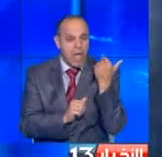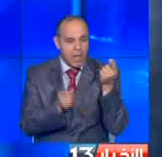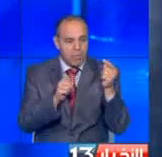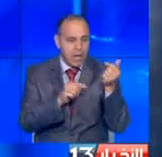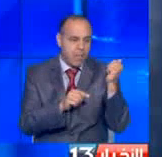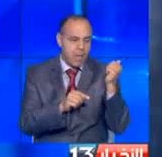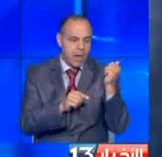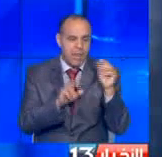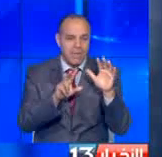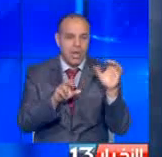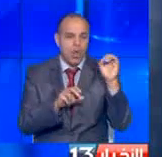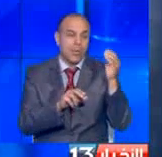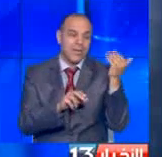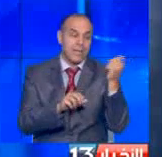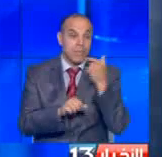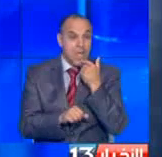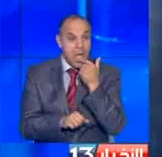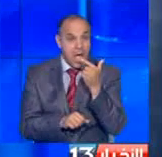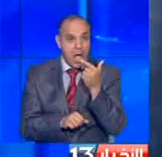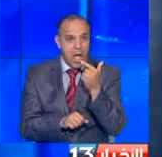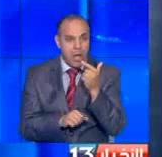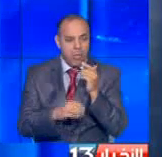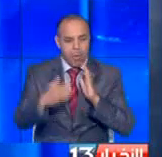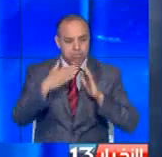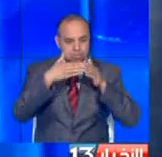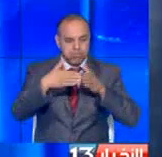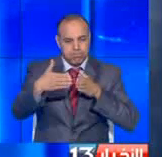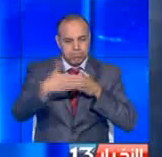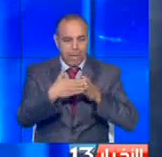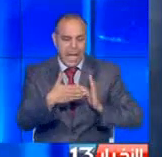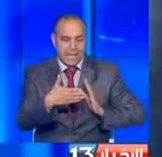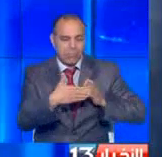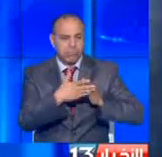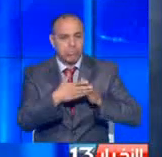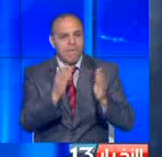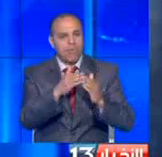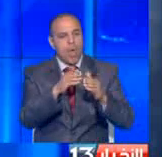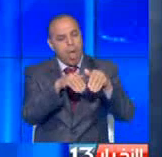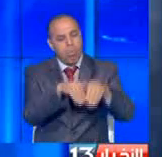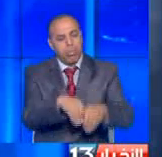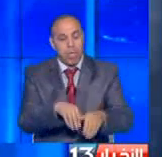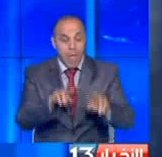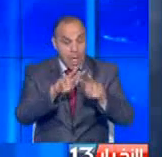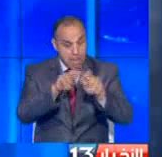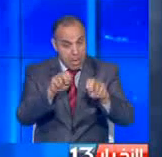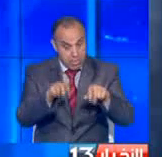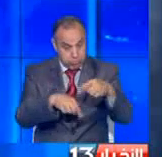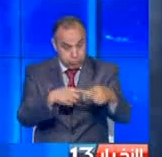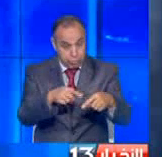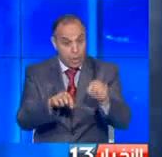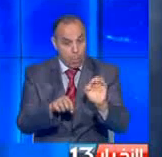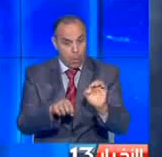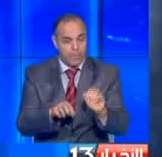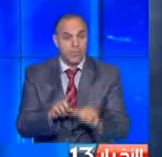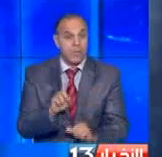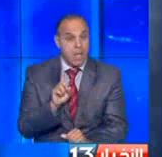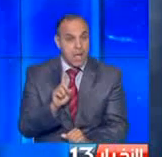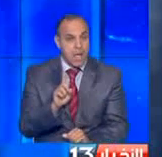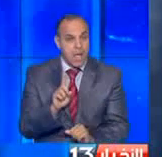دليل الثامن من اكتوبر الجاري جراء استدامه بحيره عسكريه التحقيقات جاريه بعد